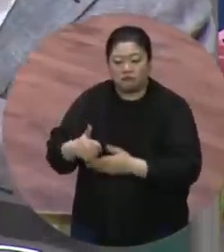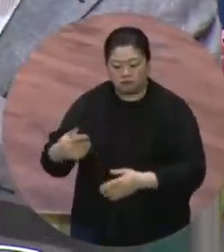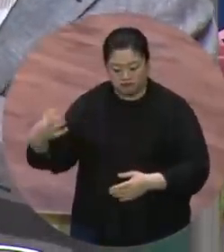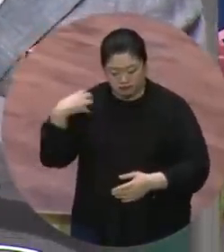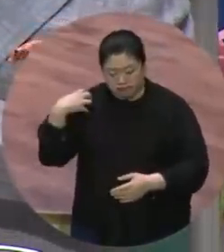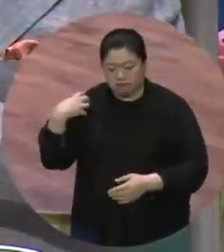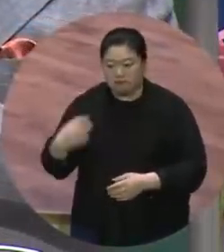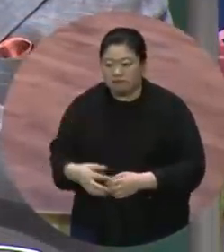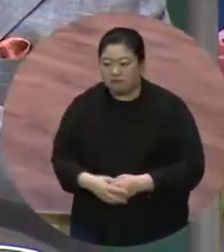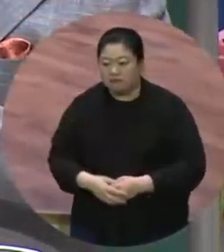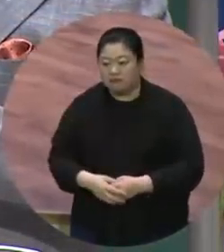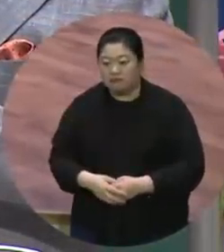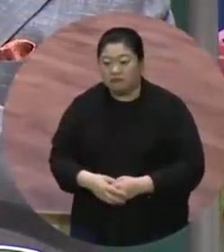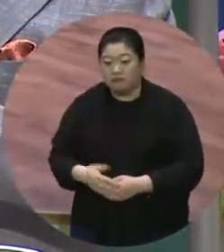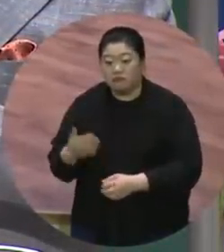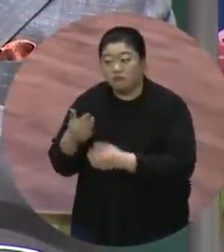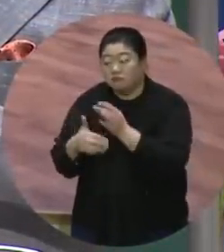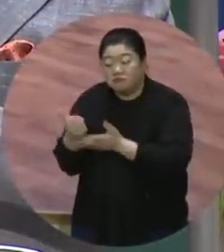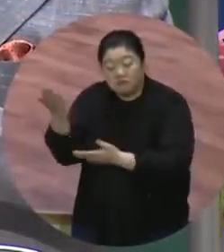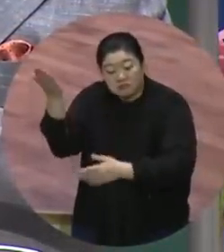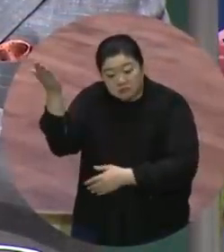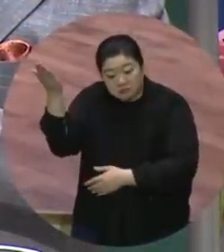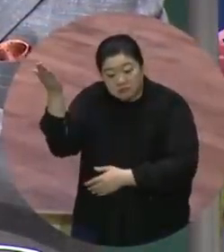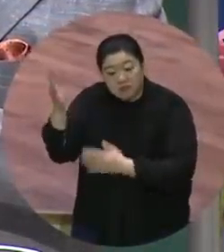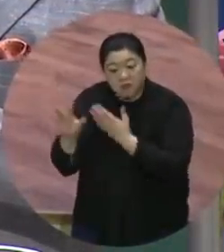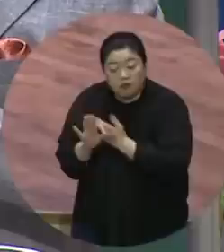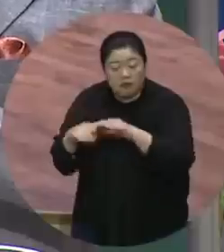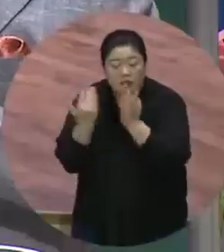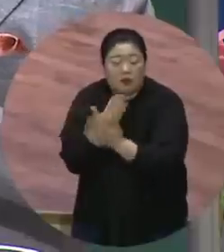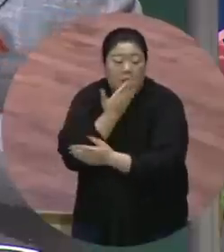자, 하나님이 하셨다.